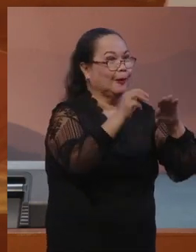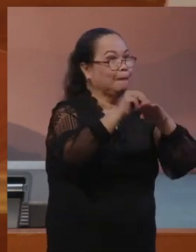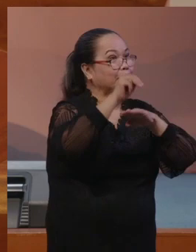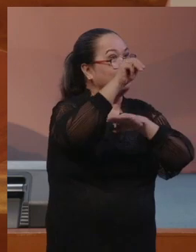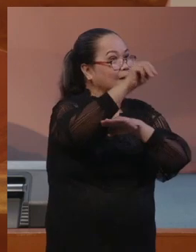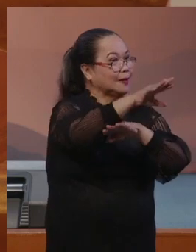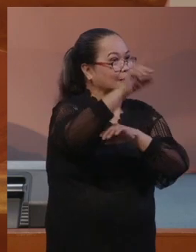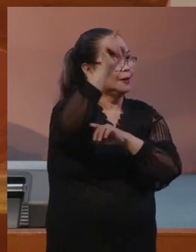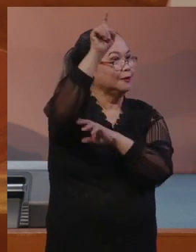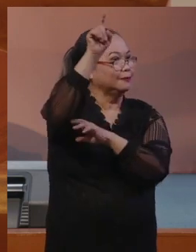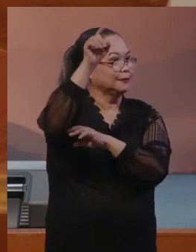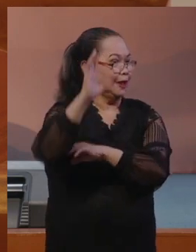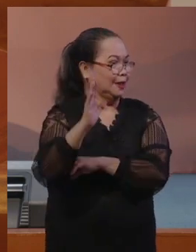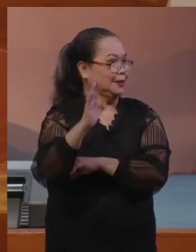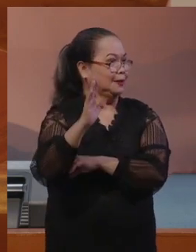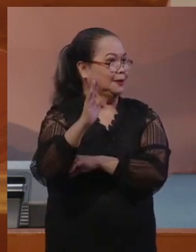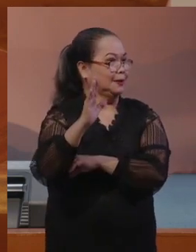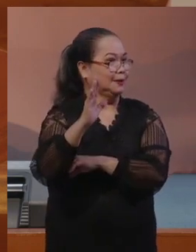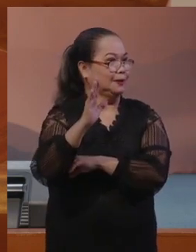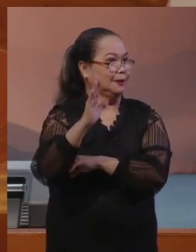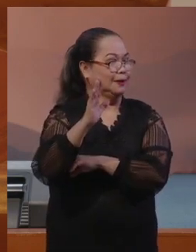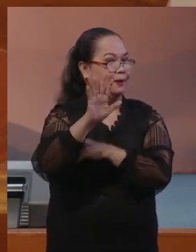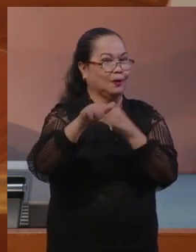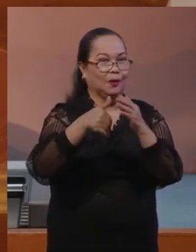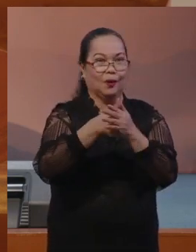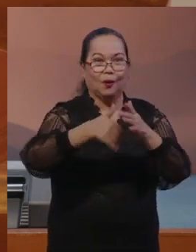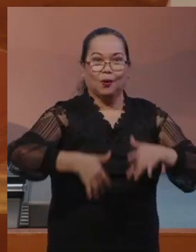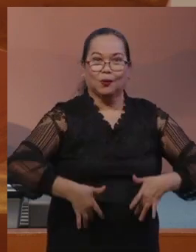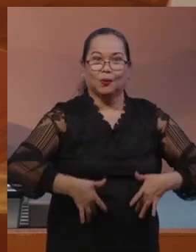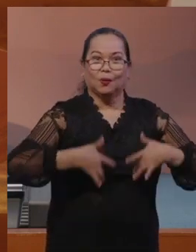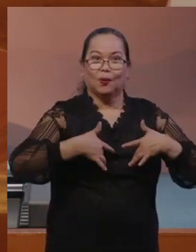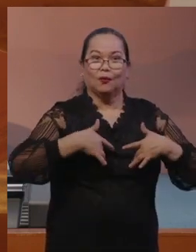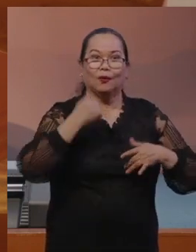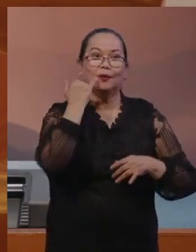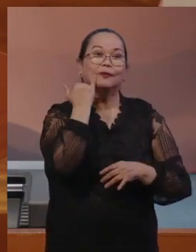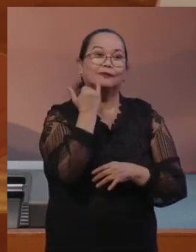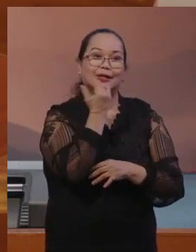kababalaghan ng Diyos sa buhay ng bayang Israel.